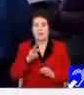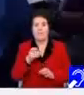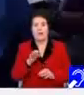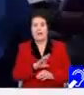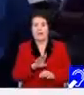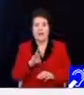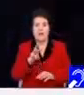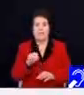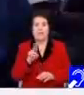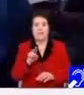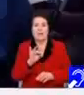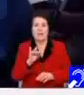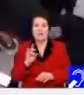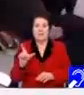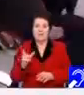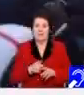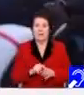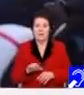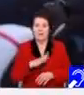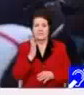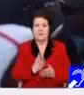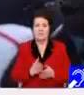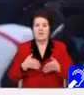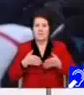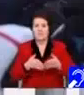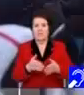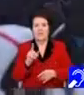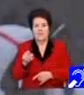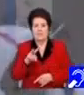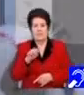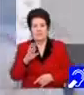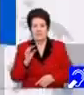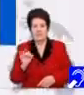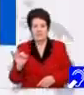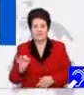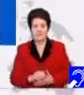după naufragiul embarcațiunii improvizate pe care se aflau în largul coastelor Libiei.